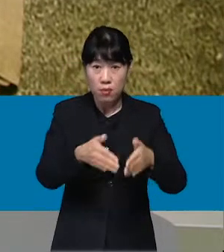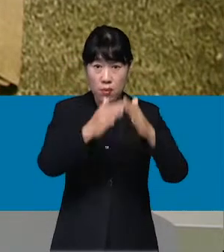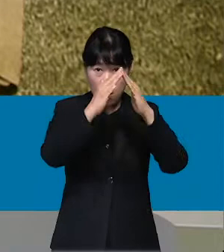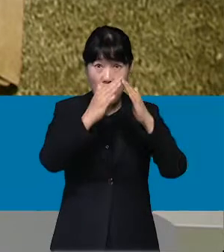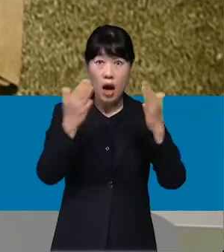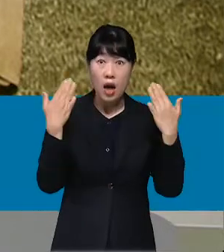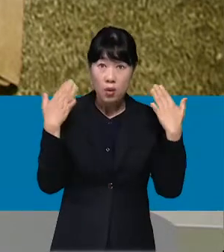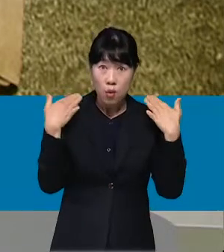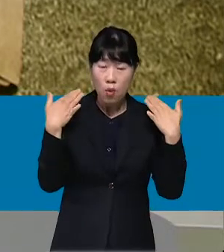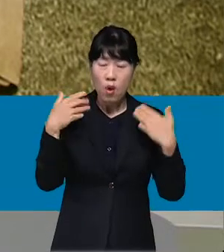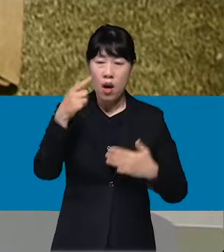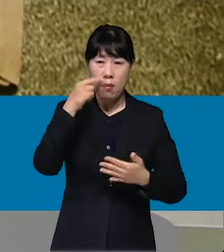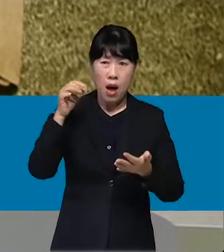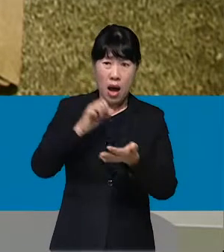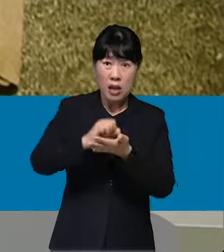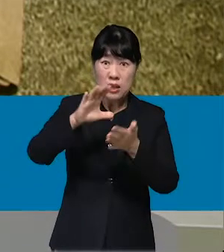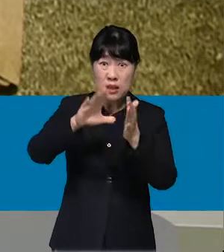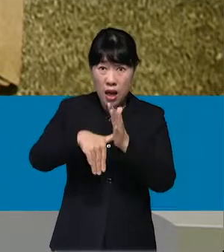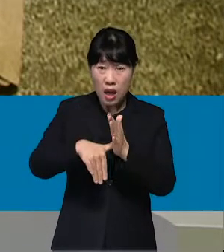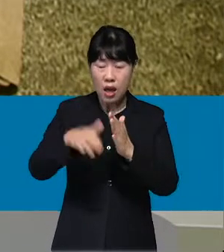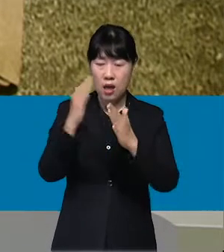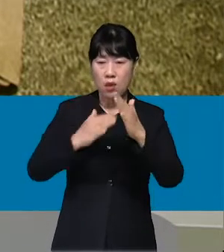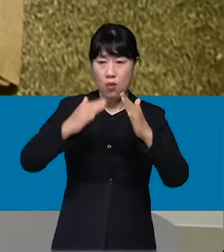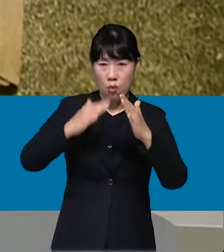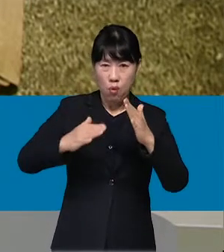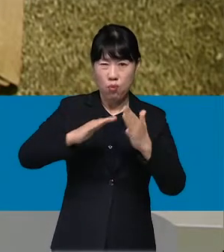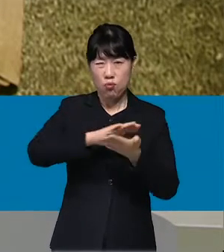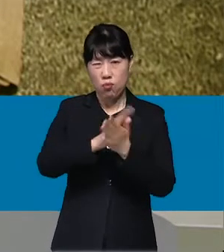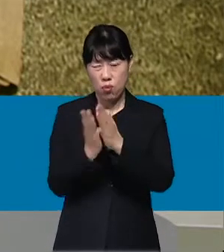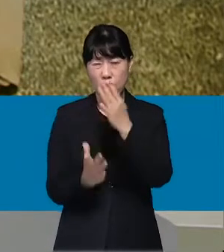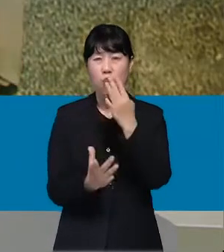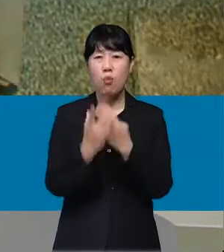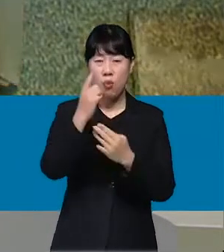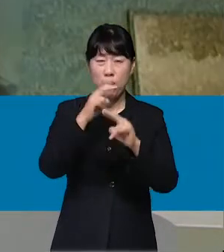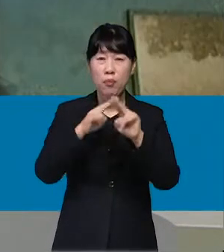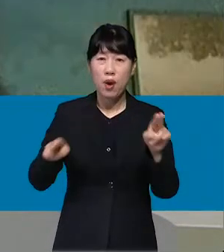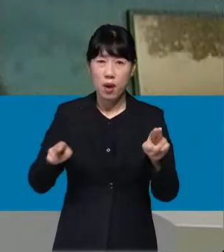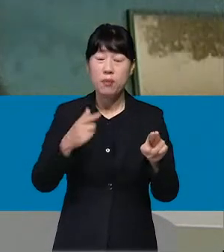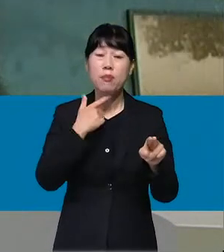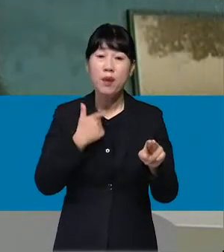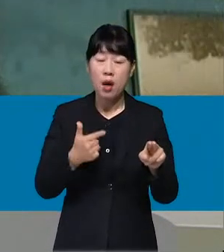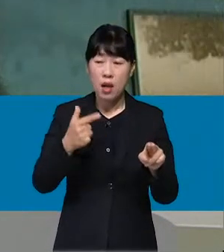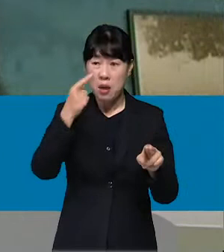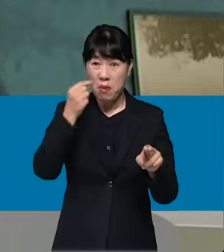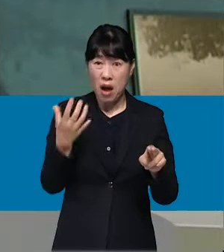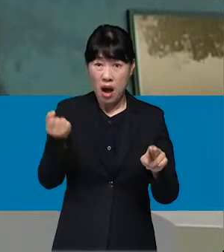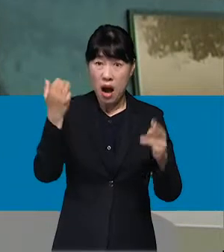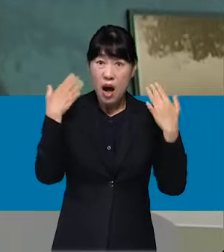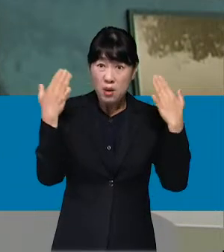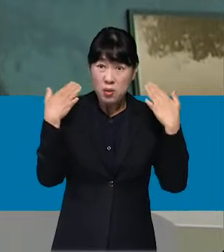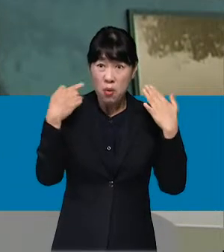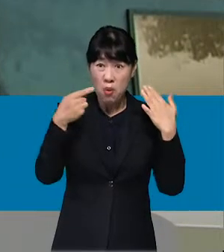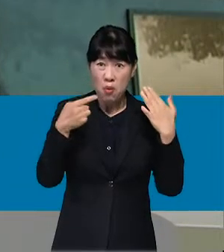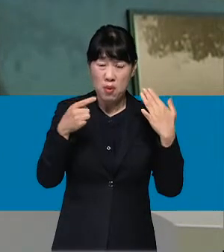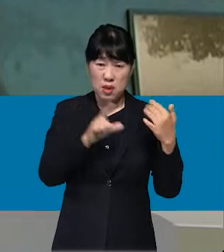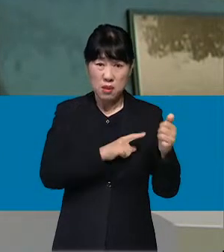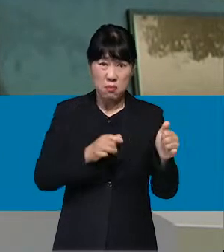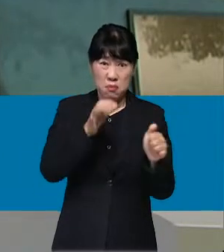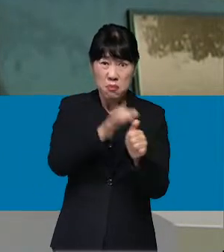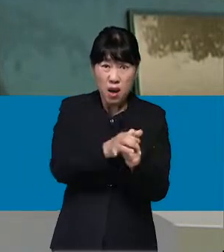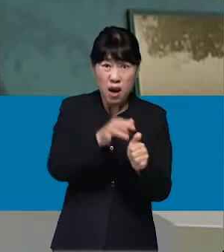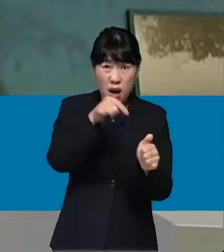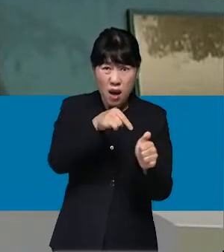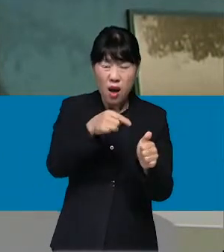들이 일제시대 공립학교로 통폐합 됐습니다 일제시대 학교라는 굴레가 쉬워지면서 일부